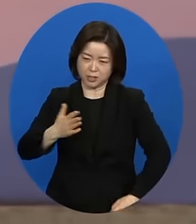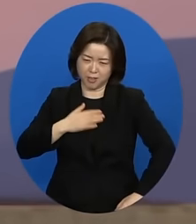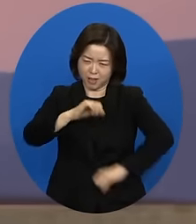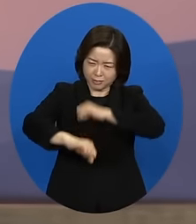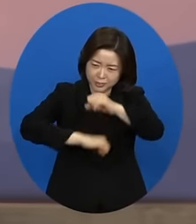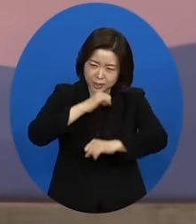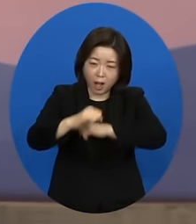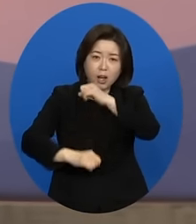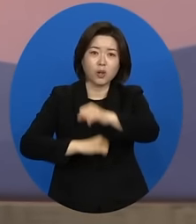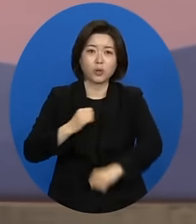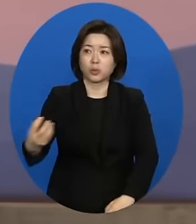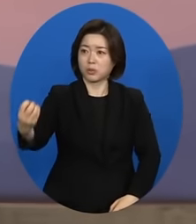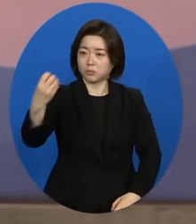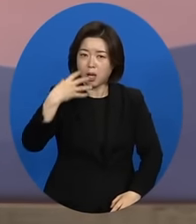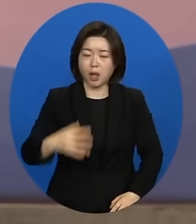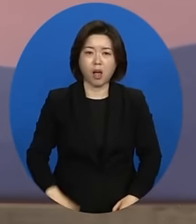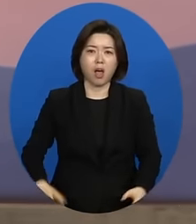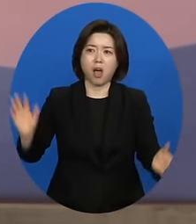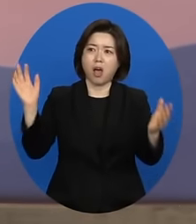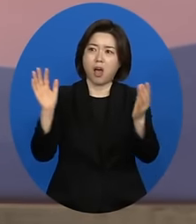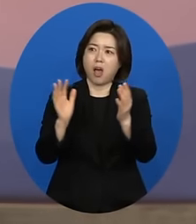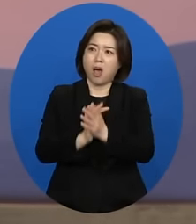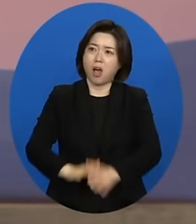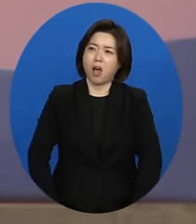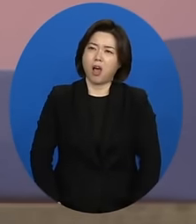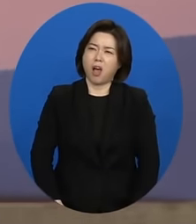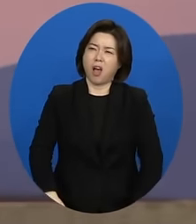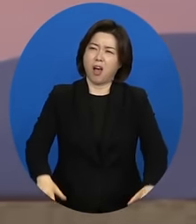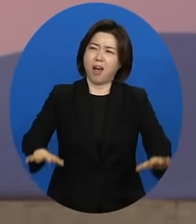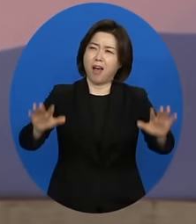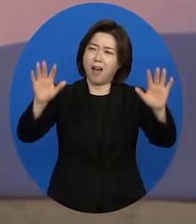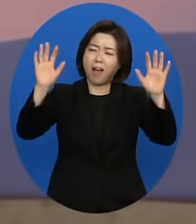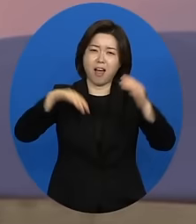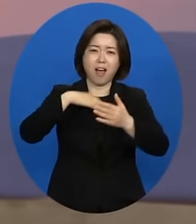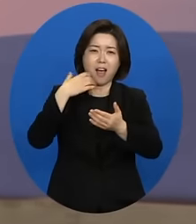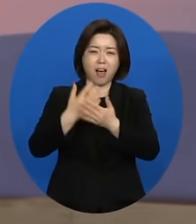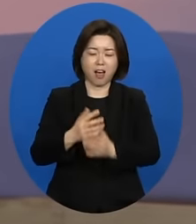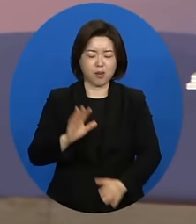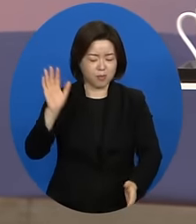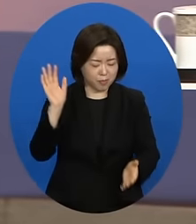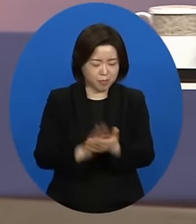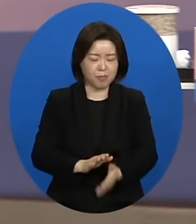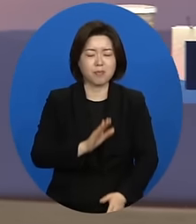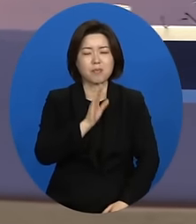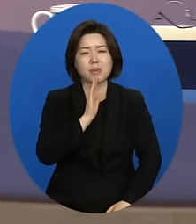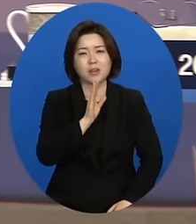자유해 하는 그 말에 그만 제가 쪼그라들어 버리고 말았어요. 맞아.